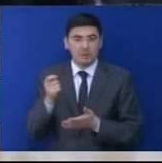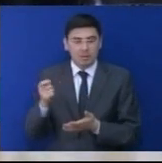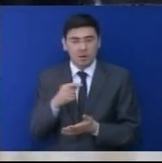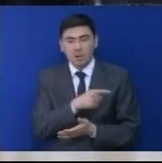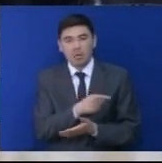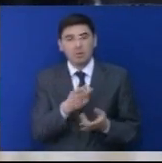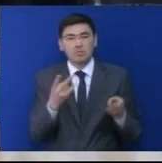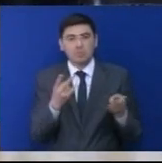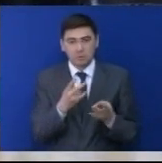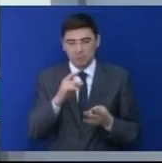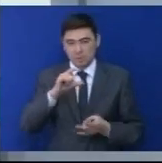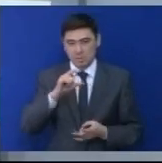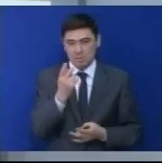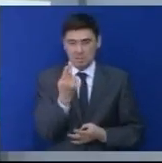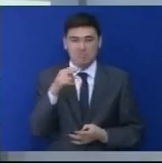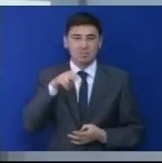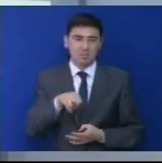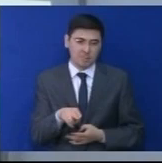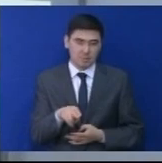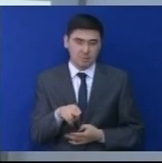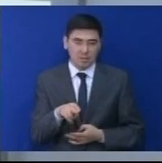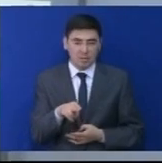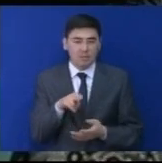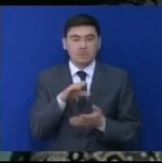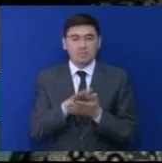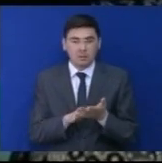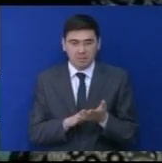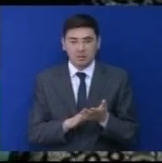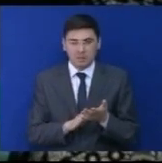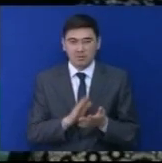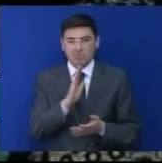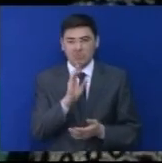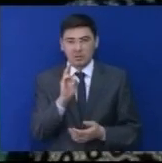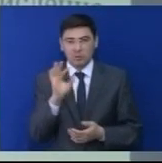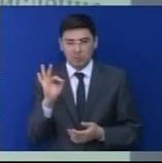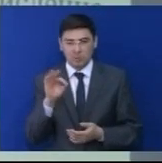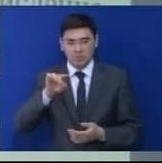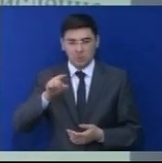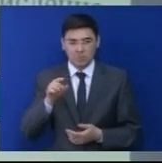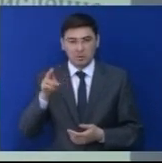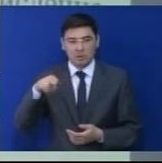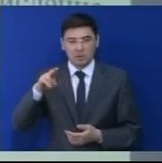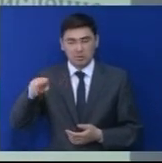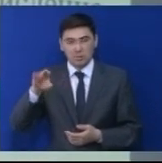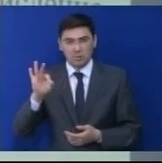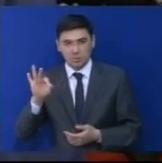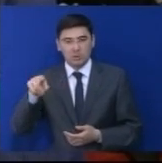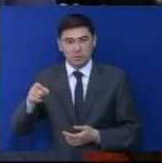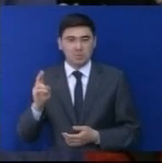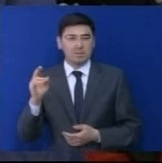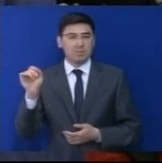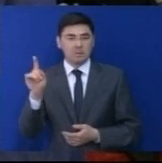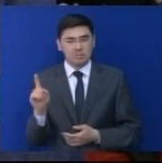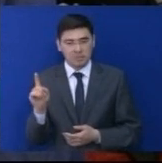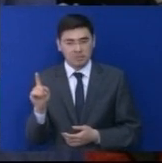имея на руках электронную цифровую подпись, зайти на специально созданный сайт vko.ddo.kz. В ходе